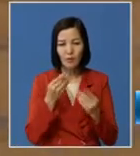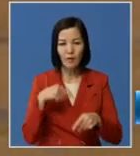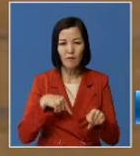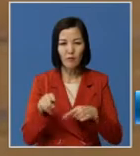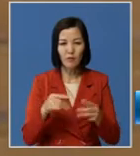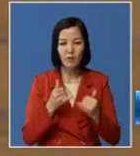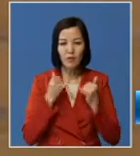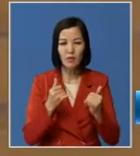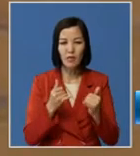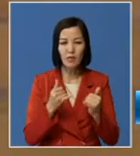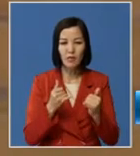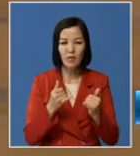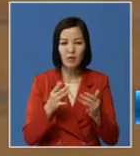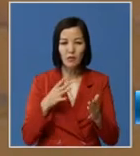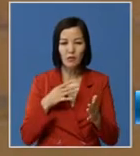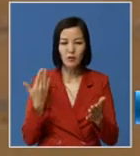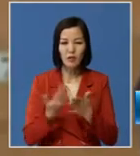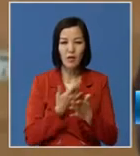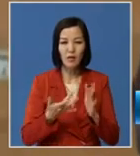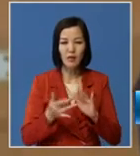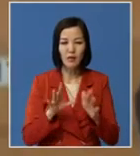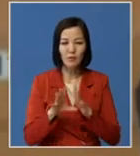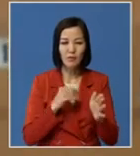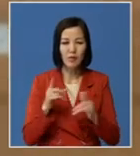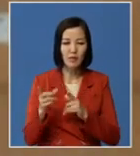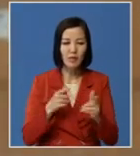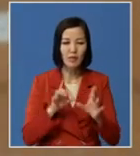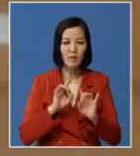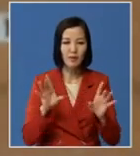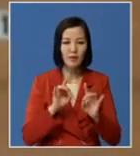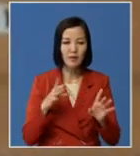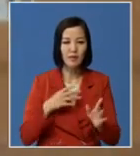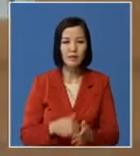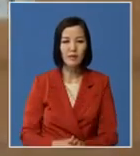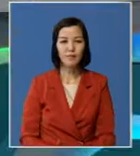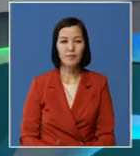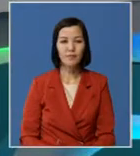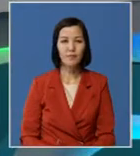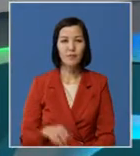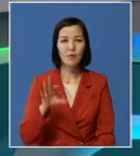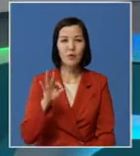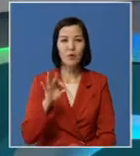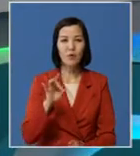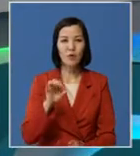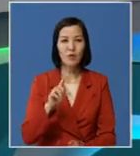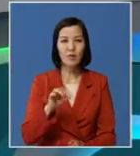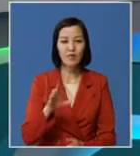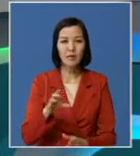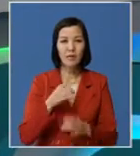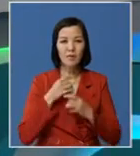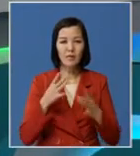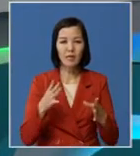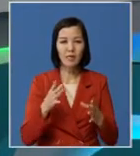құрмет көрсетті. Топтаманы ғаламтор ақпараттармен дайындаған Амина Құдайберген, Жетісу арнасы. Ораза айт мерекесі